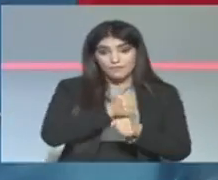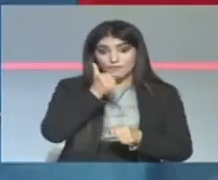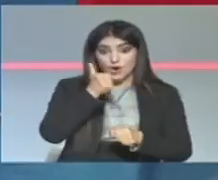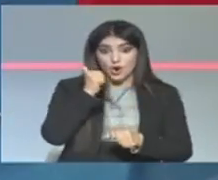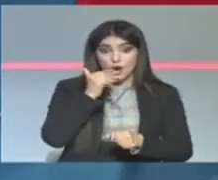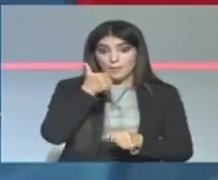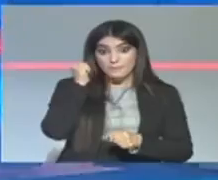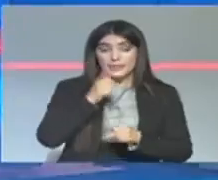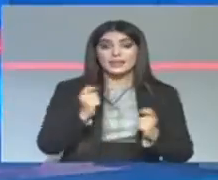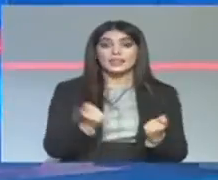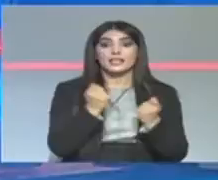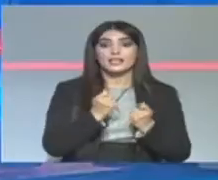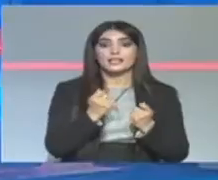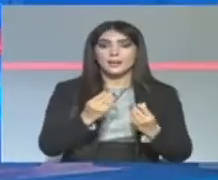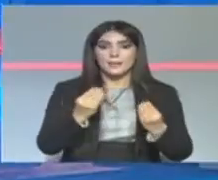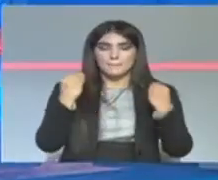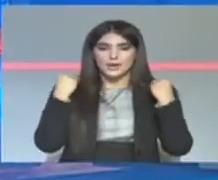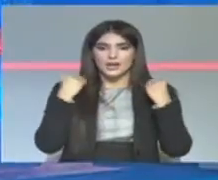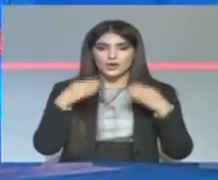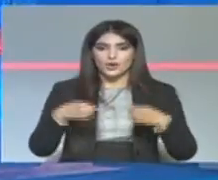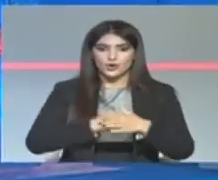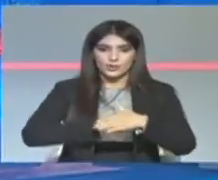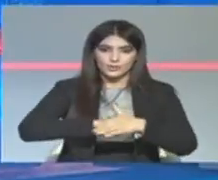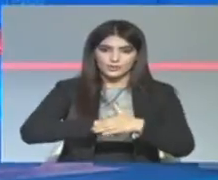على تدريب النادي البنزرتي